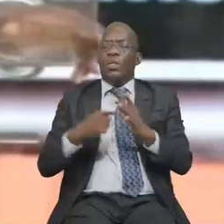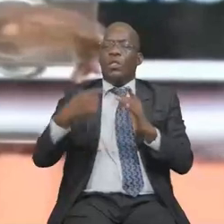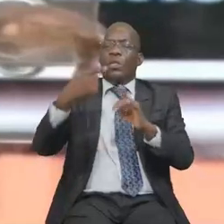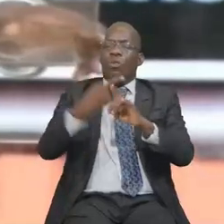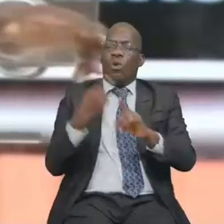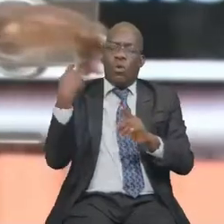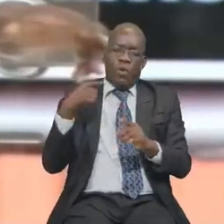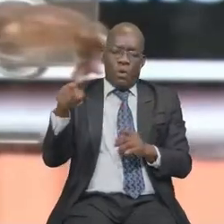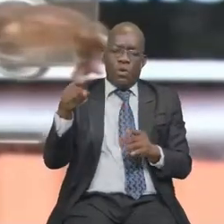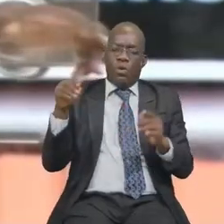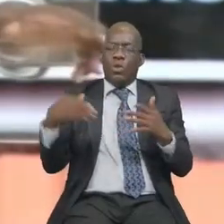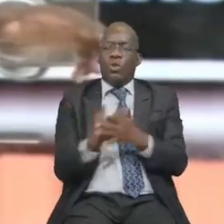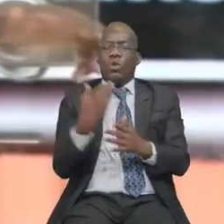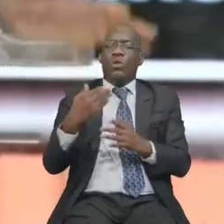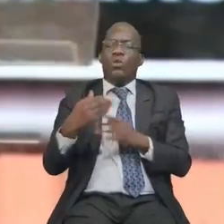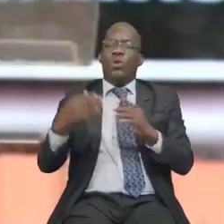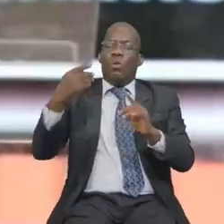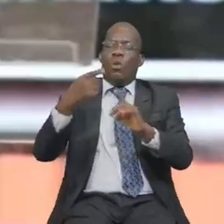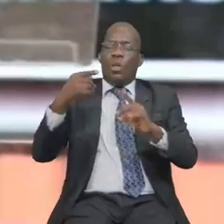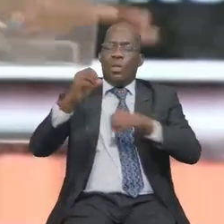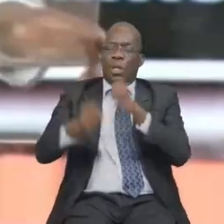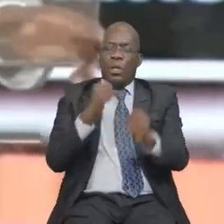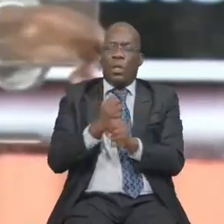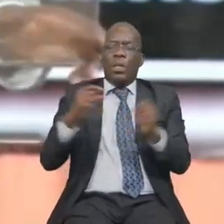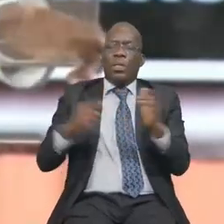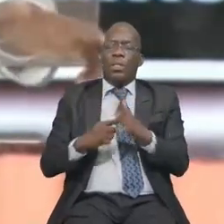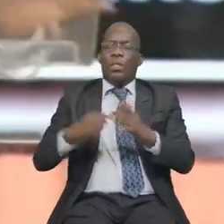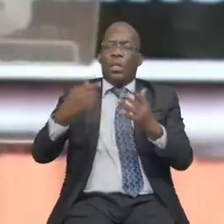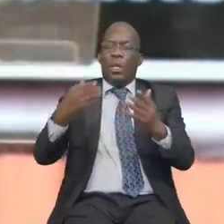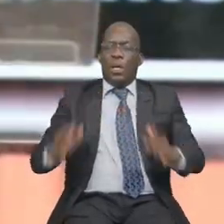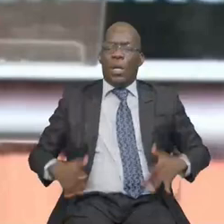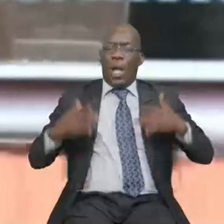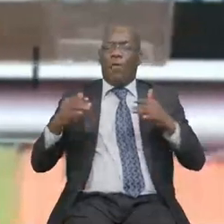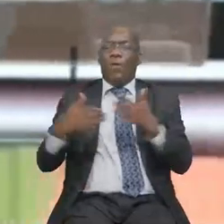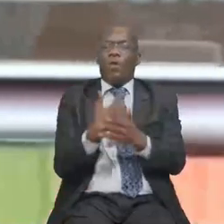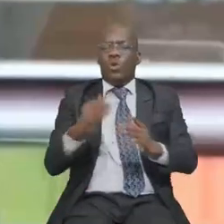nouvelle année. Et cette vie, une nouvelle vie. Et